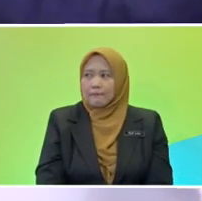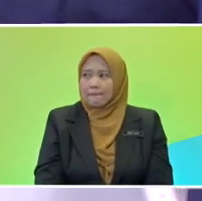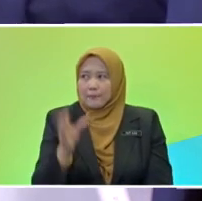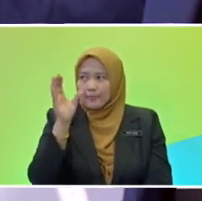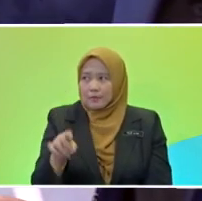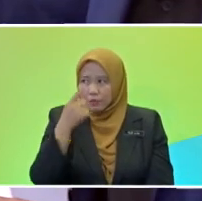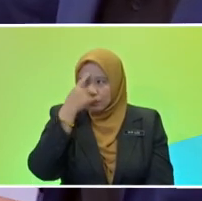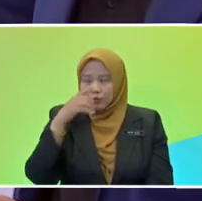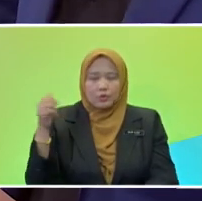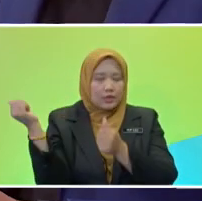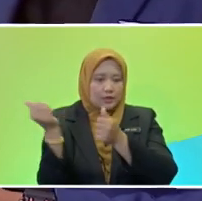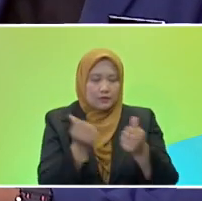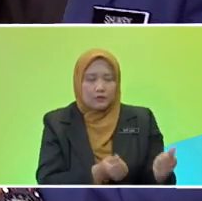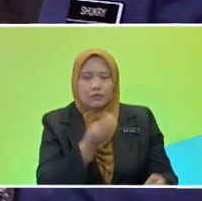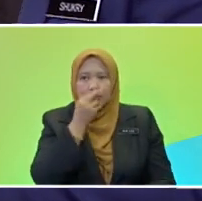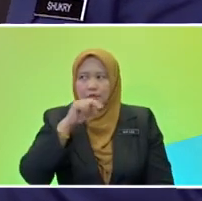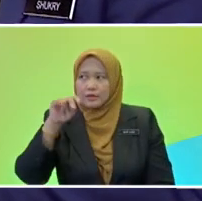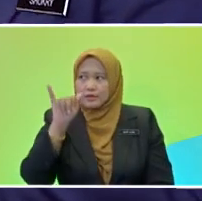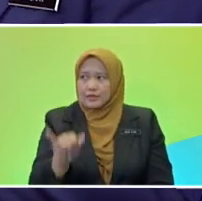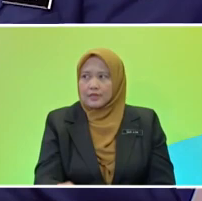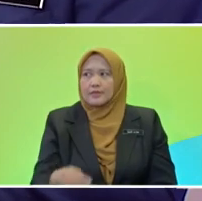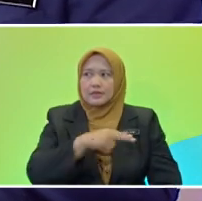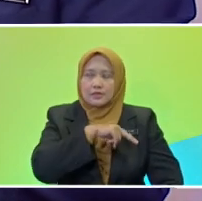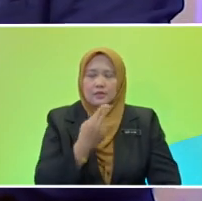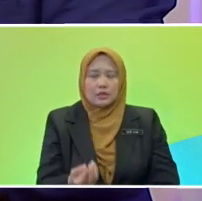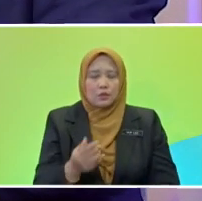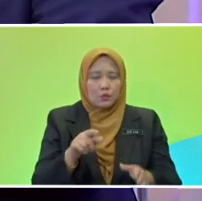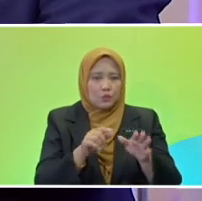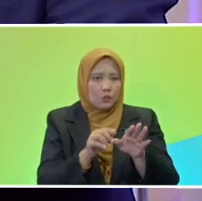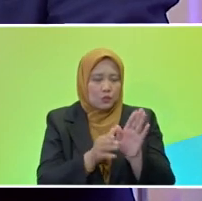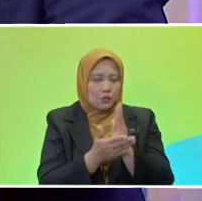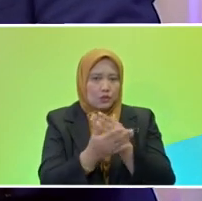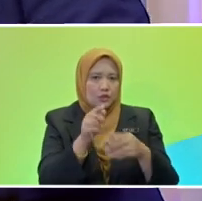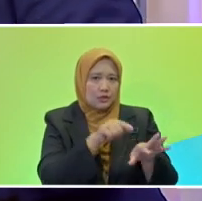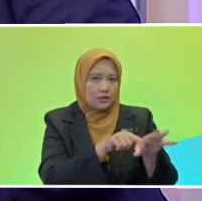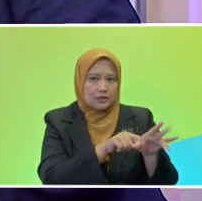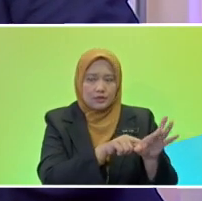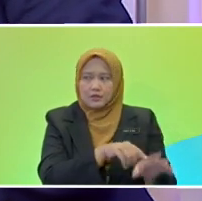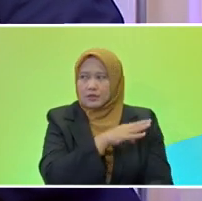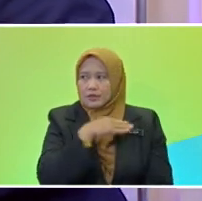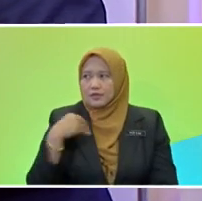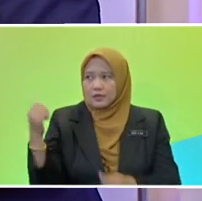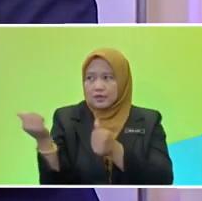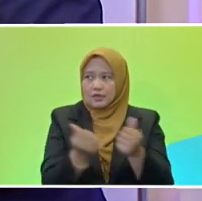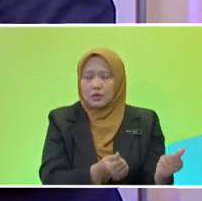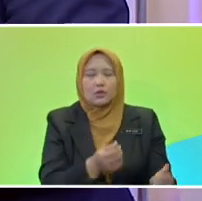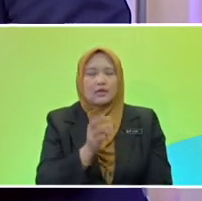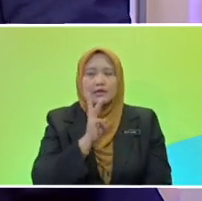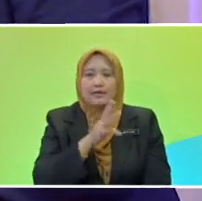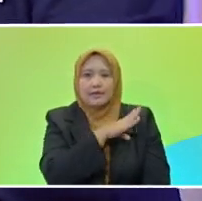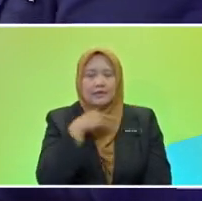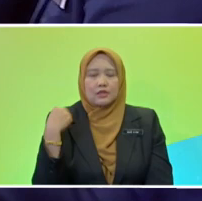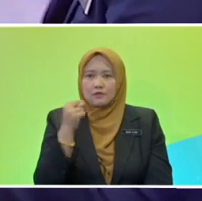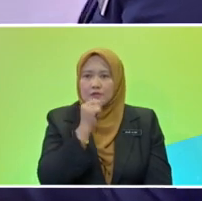mengangkut makanan yang dihasilkan oleh daun dan Mengangkut air dan nuklir dari akar kebahagiaan daun